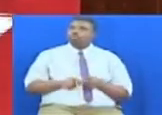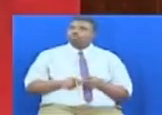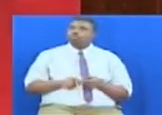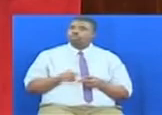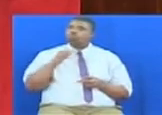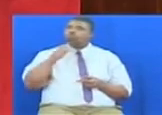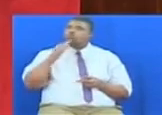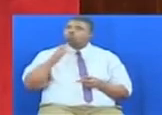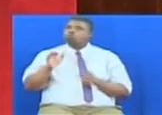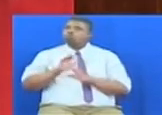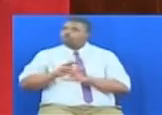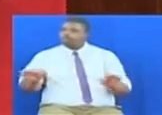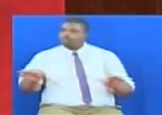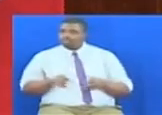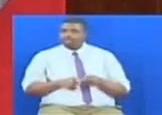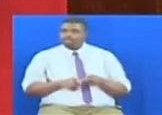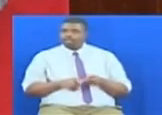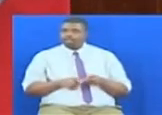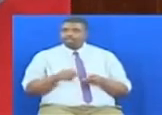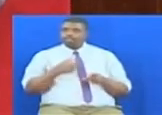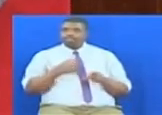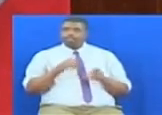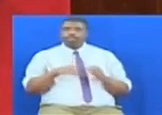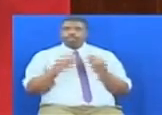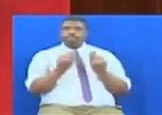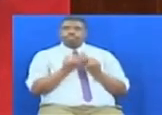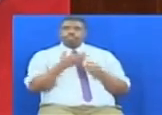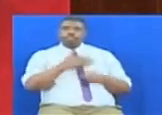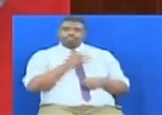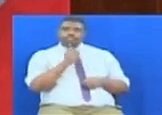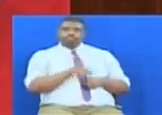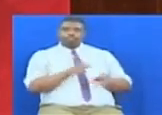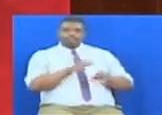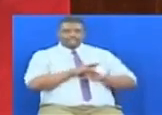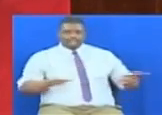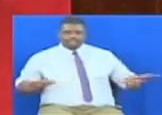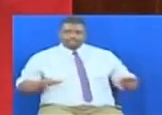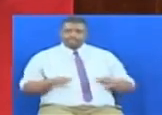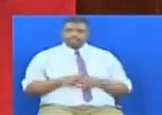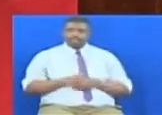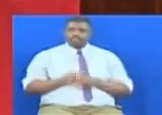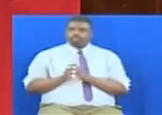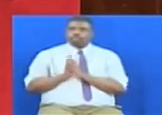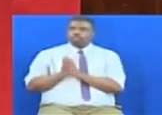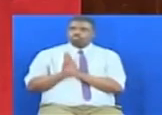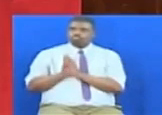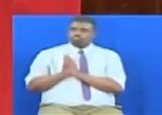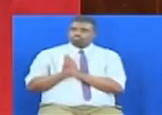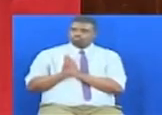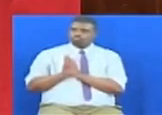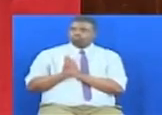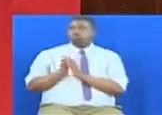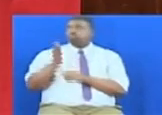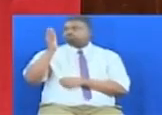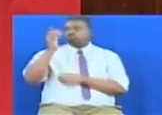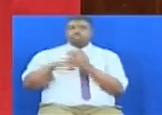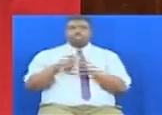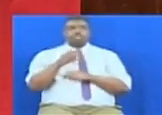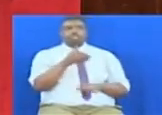kabisa. Lakini mimi na familia yangu tuko salama kabisa. Tunamshukuru Mungu kabisa katika hili. Mheshimiwa Spika,